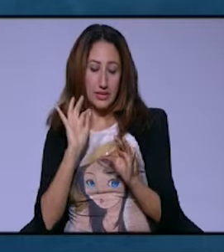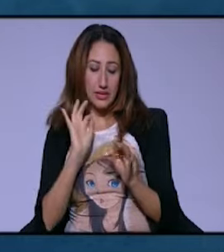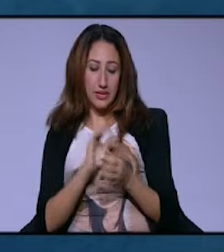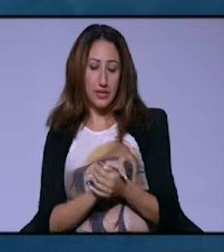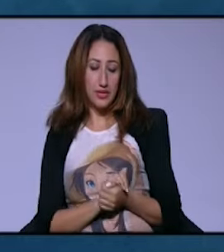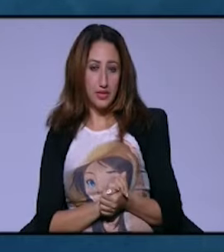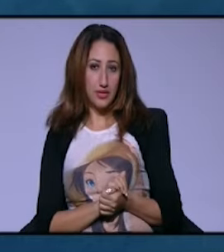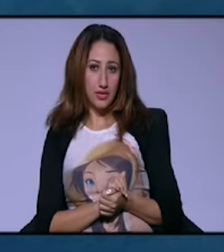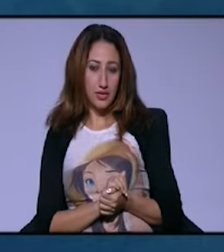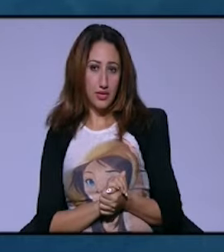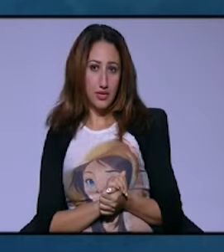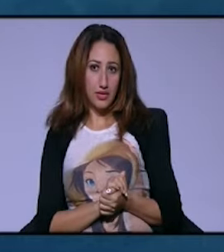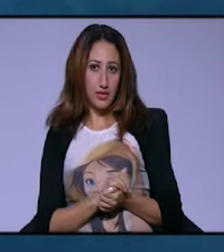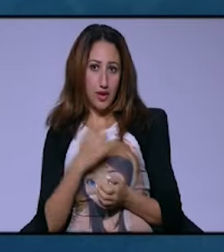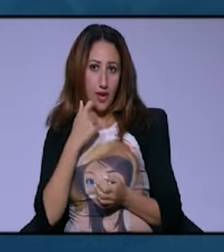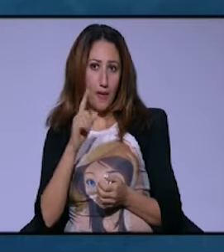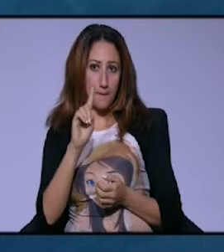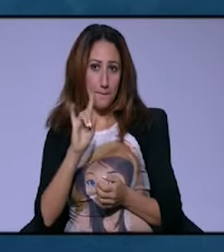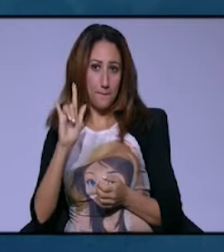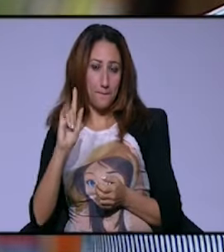وجل البلاء،